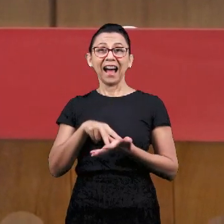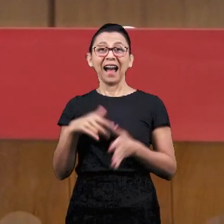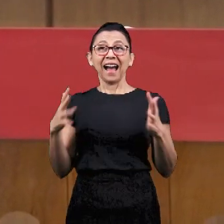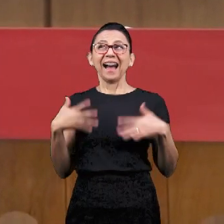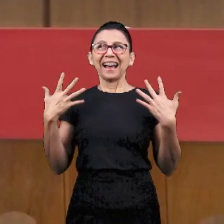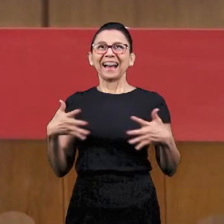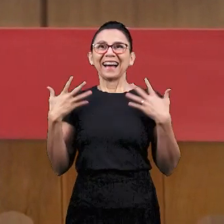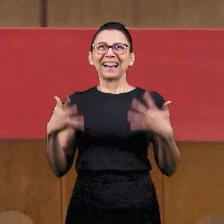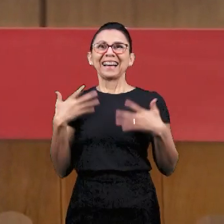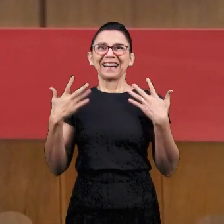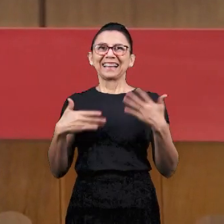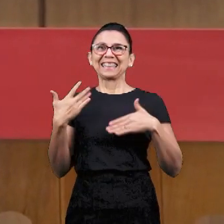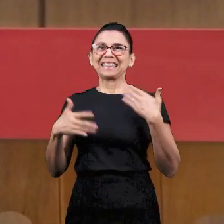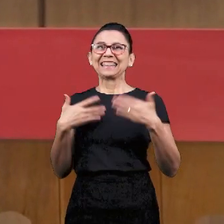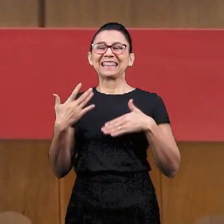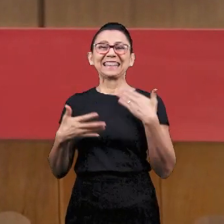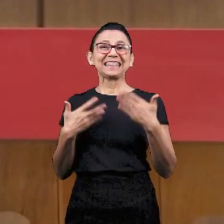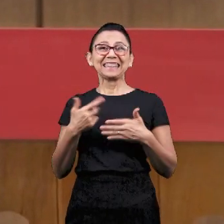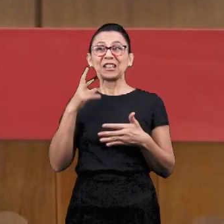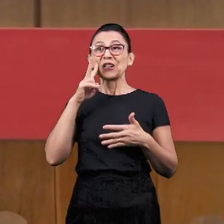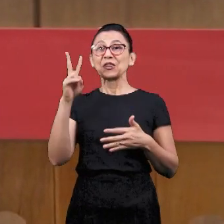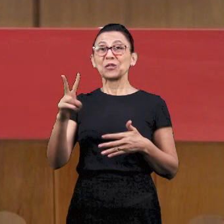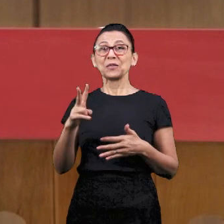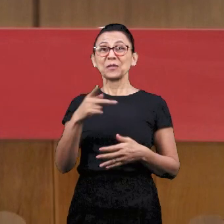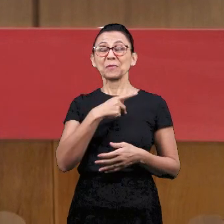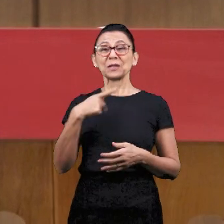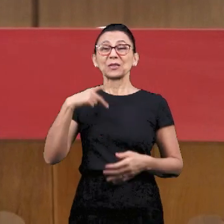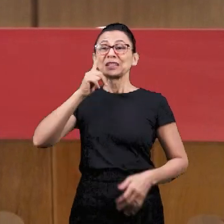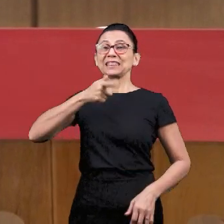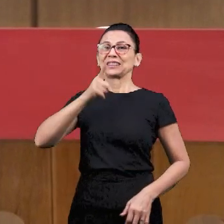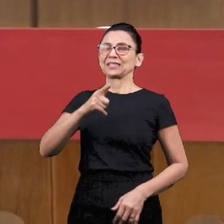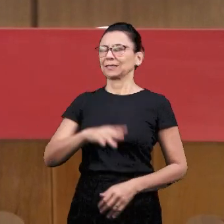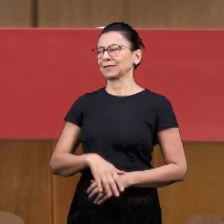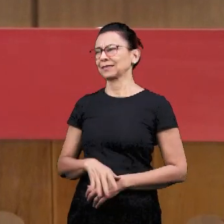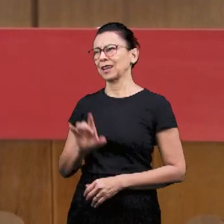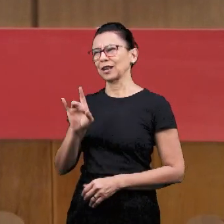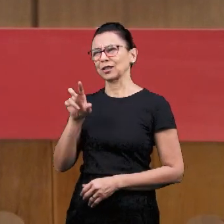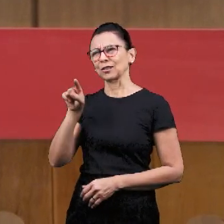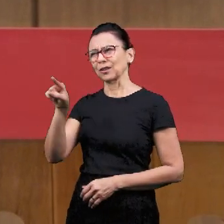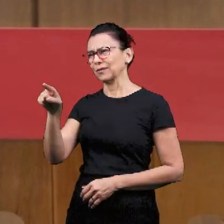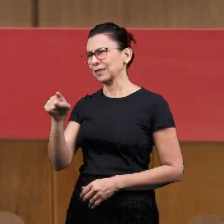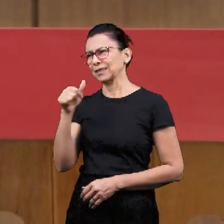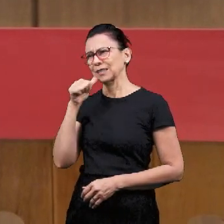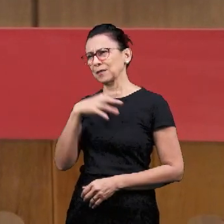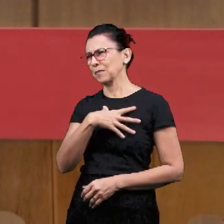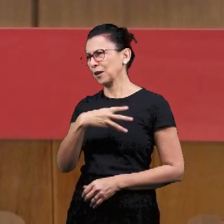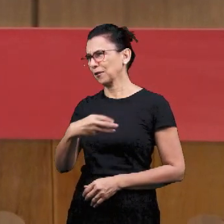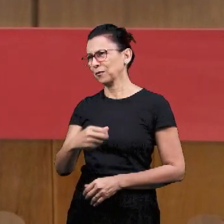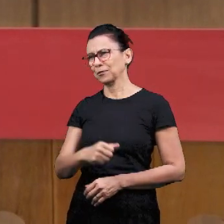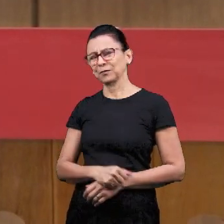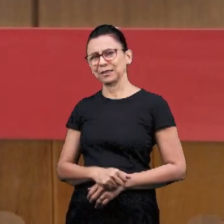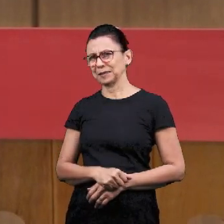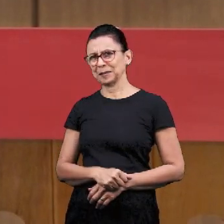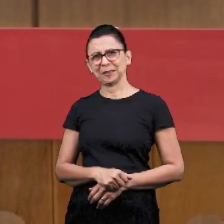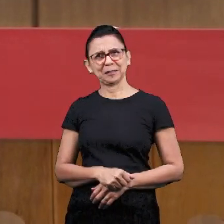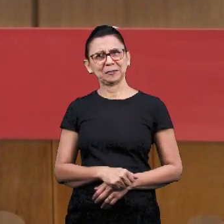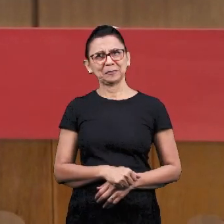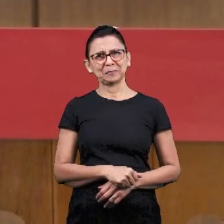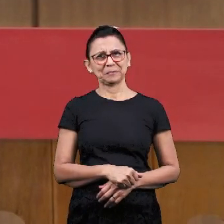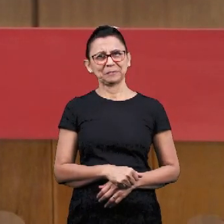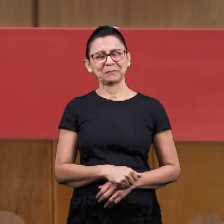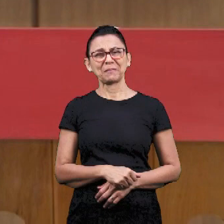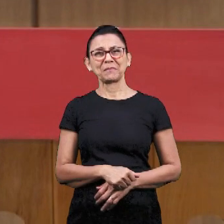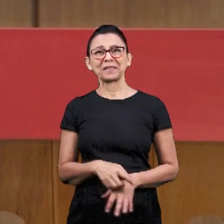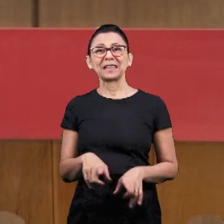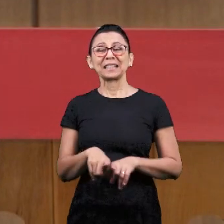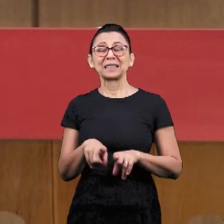les parents disent, ah, elle saute de joie quand elle voit le passage de Titi. Elle a fait la mère acheter des